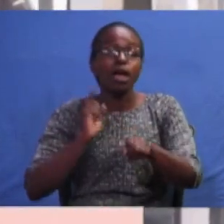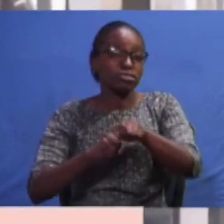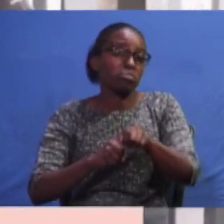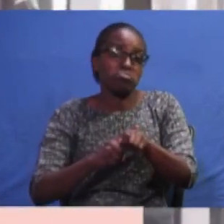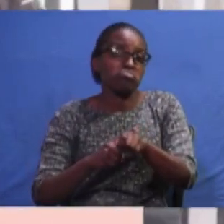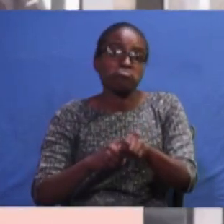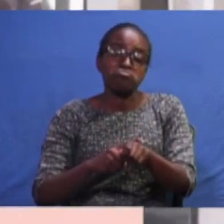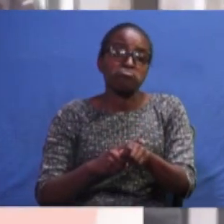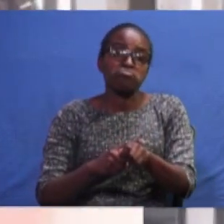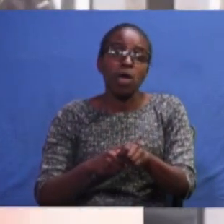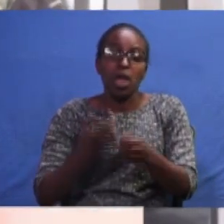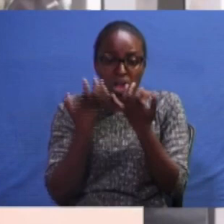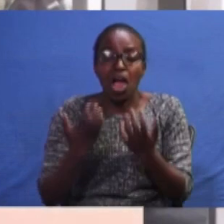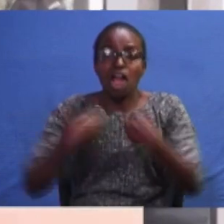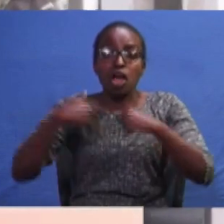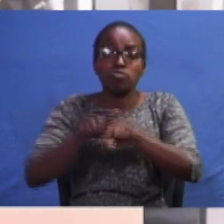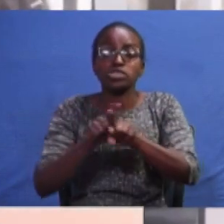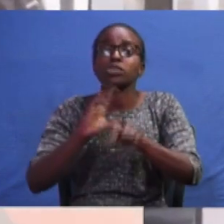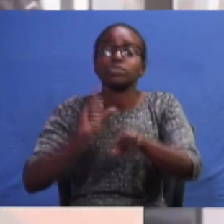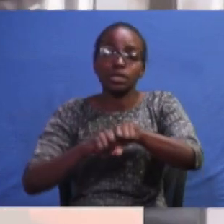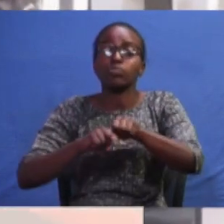yao kuhusu mkataba wa malipo wa mwaka